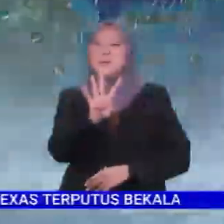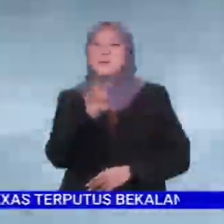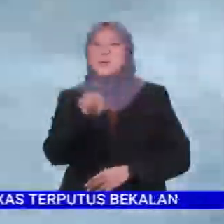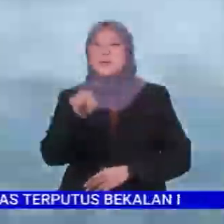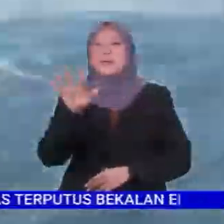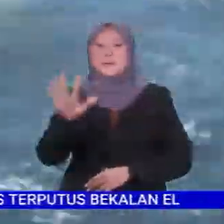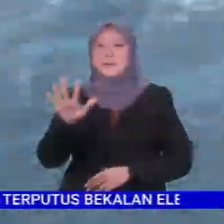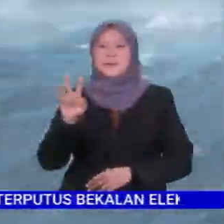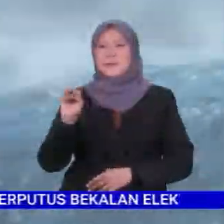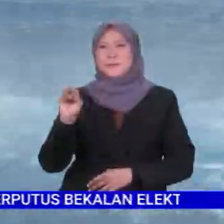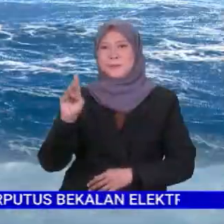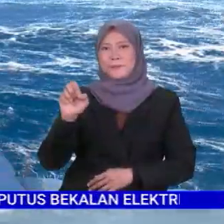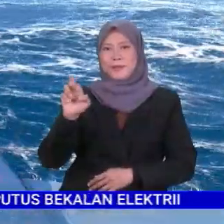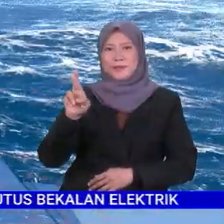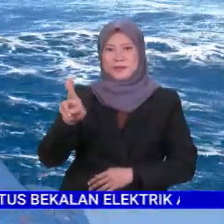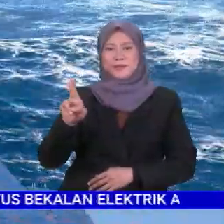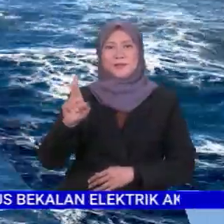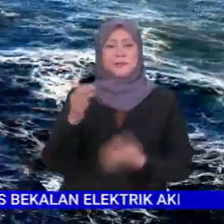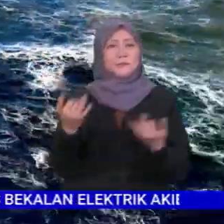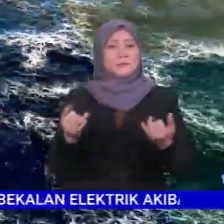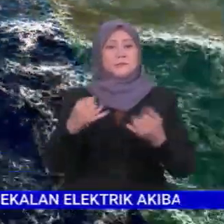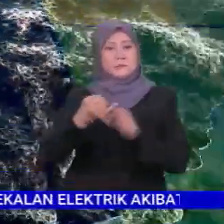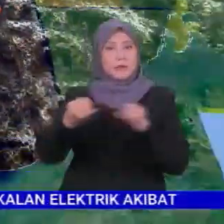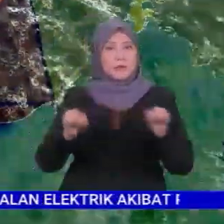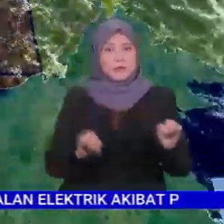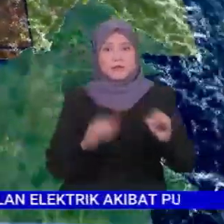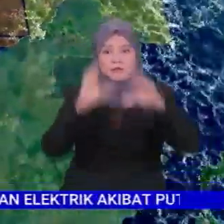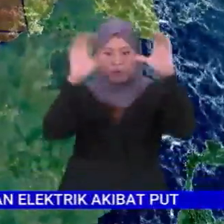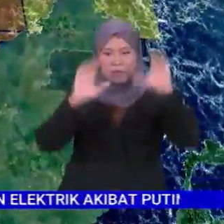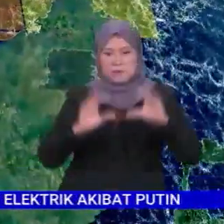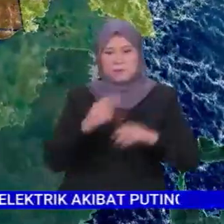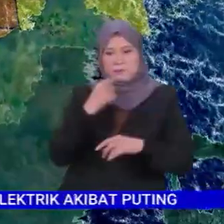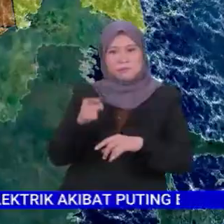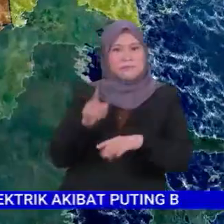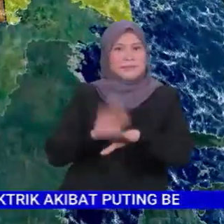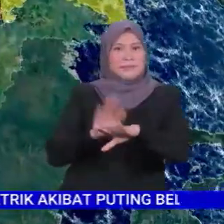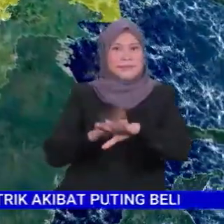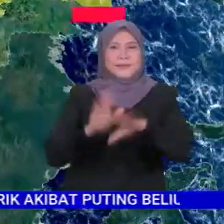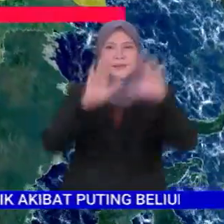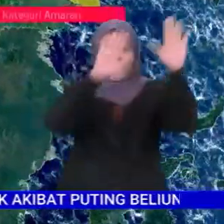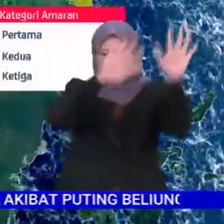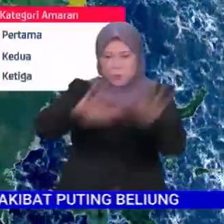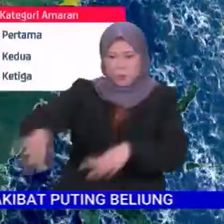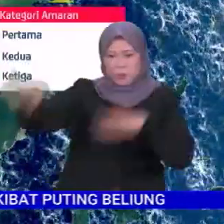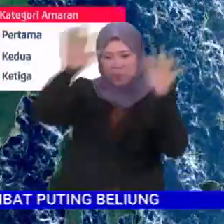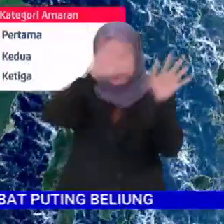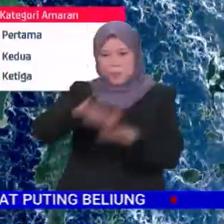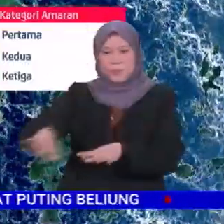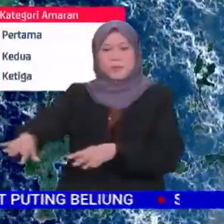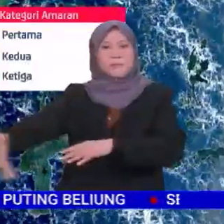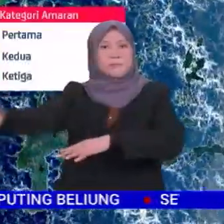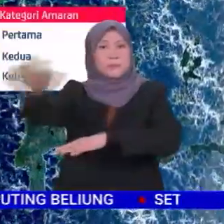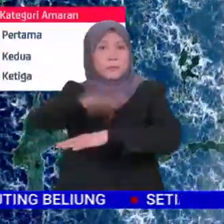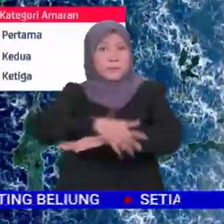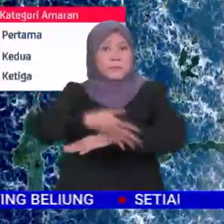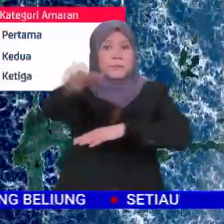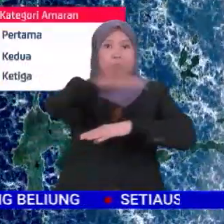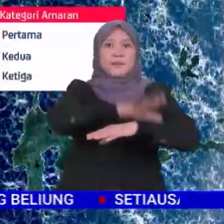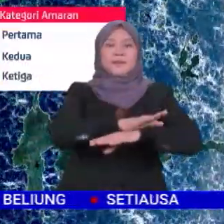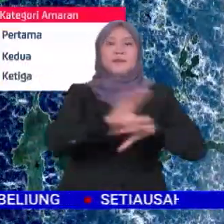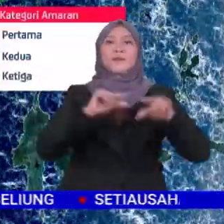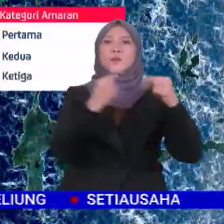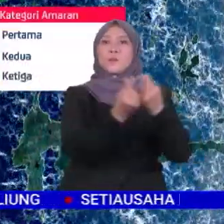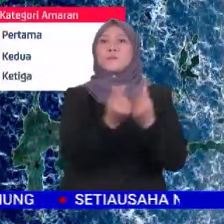meter. Oleh itu, Met Malaysia masih lagi mengekalkan amaran angin kencang dan laut bergelora di sekitar kawasan-kawasan terbabit melibatkan